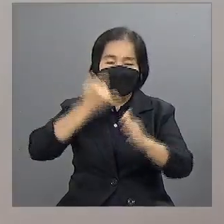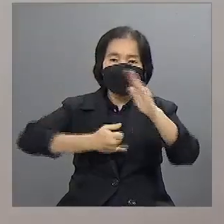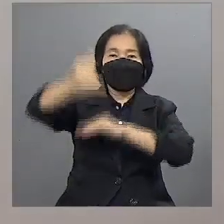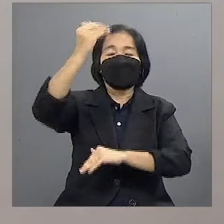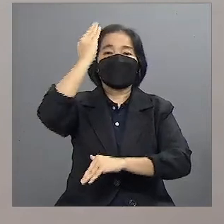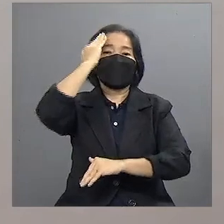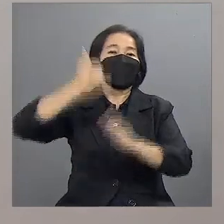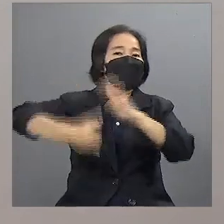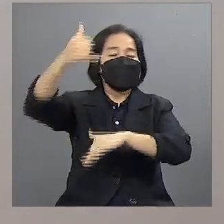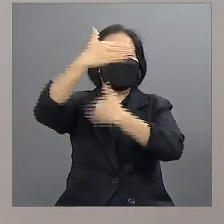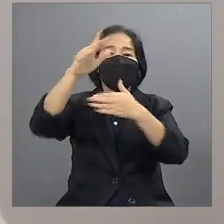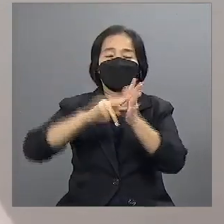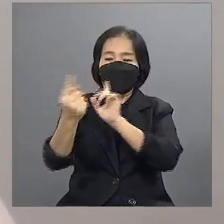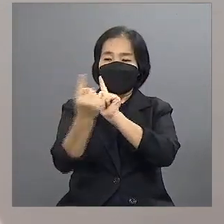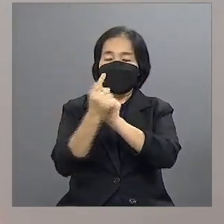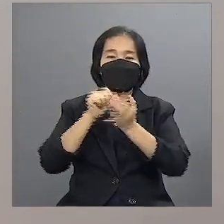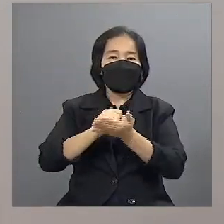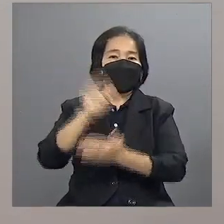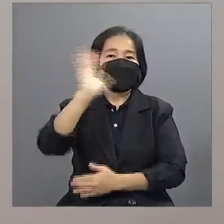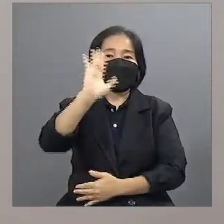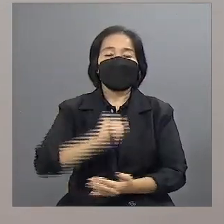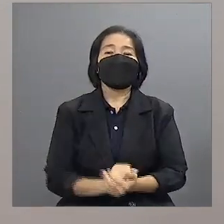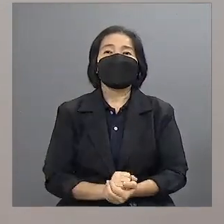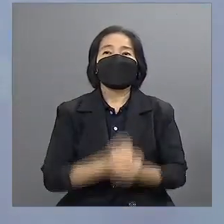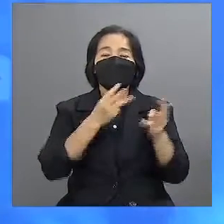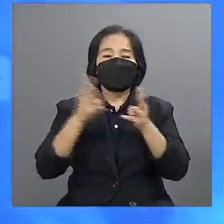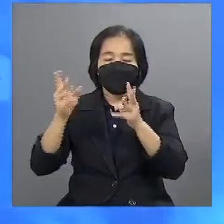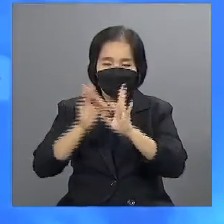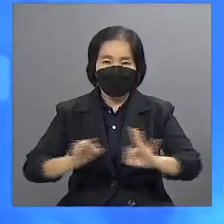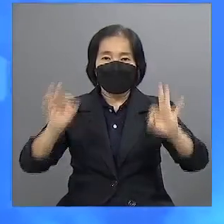ชัดนี่คอสงที่เราจะปเดมากครับ